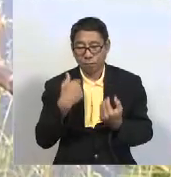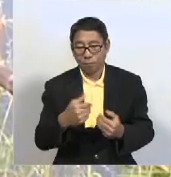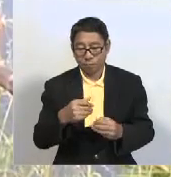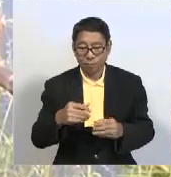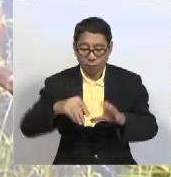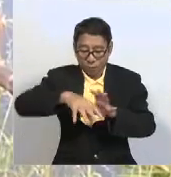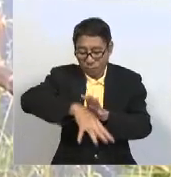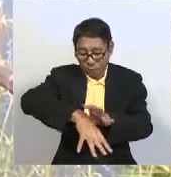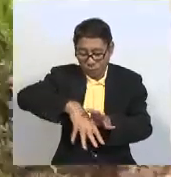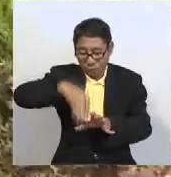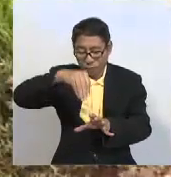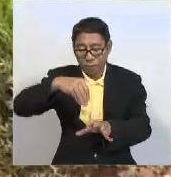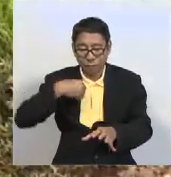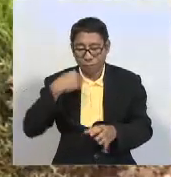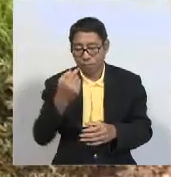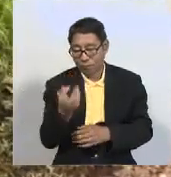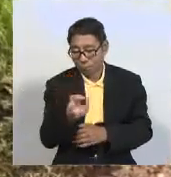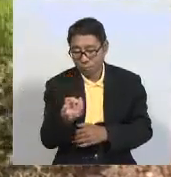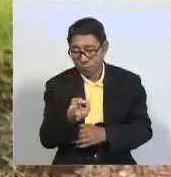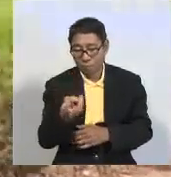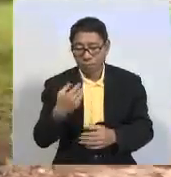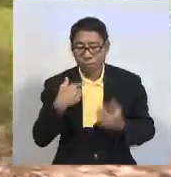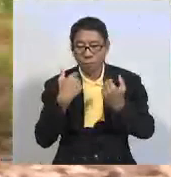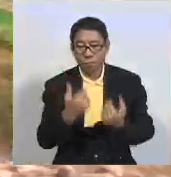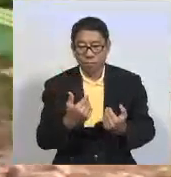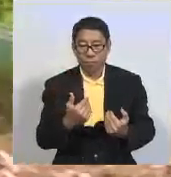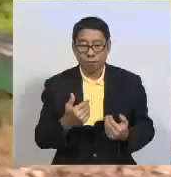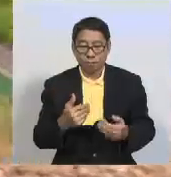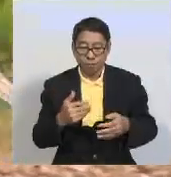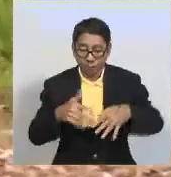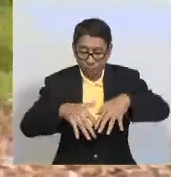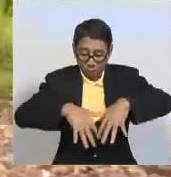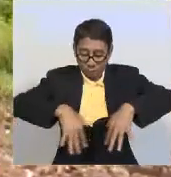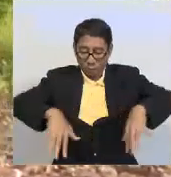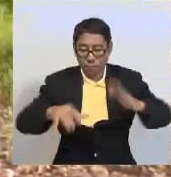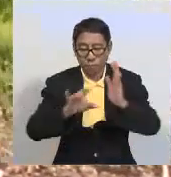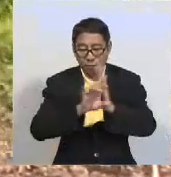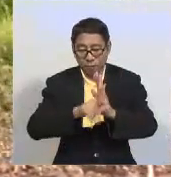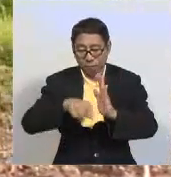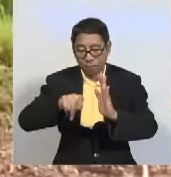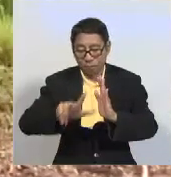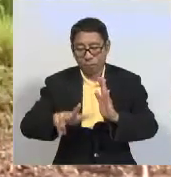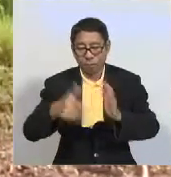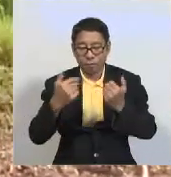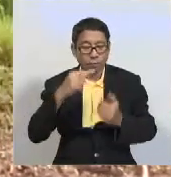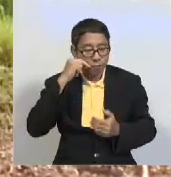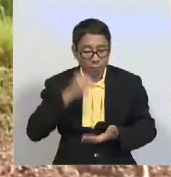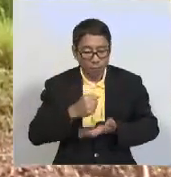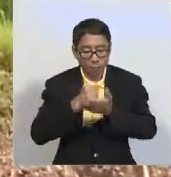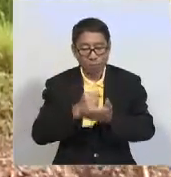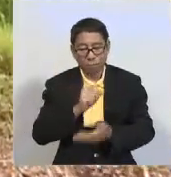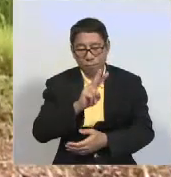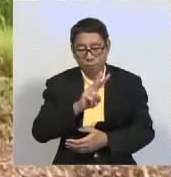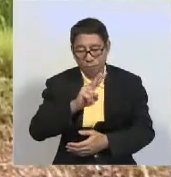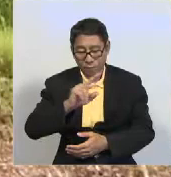อีกไม่ถึง20เซนติเมตรหลังจากก่อนหน้านี้เขื่อนจุฬาภรณ์จังหวัดชัยภูมิได้ปล่อยน้ำมาช่วย2ล้านลูกบ